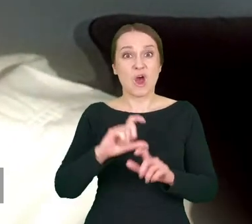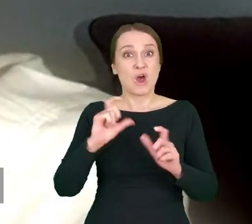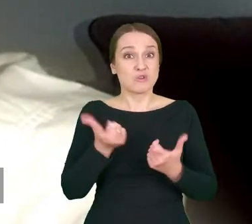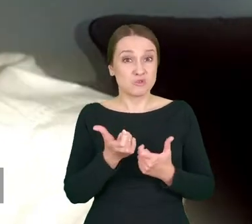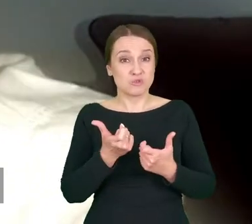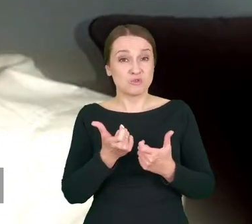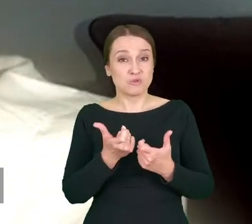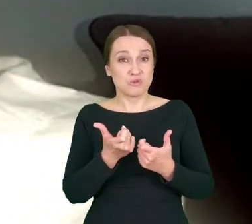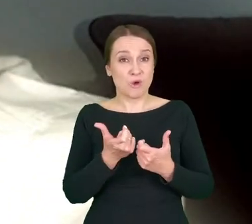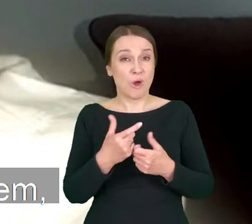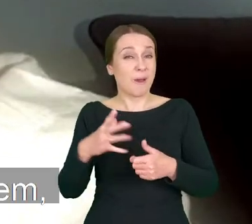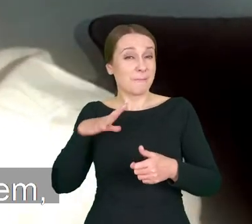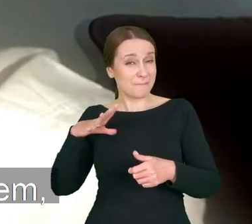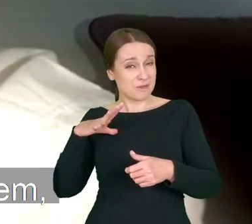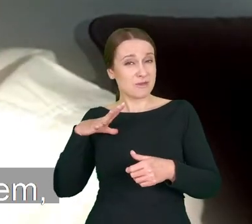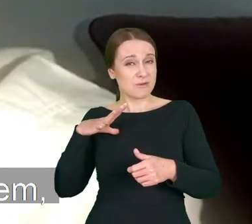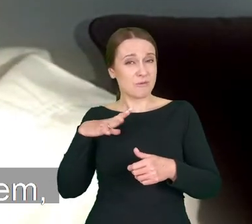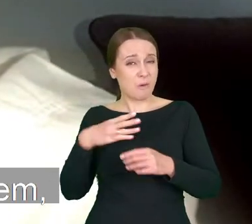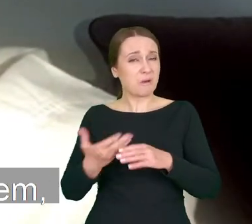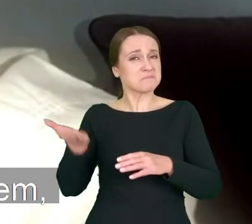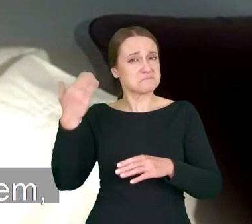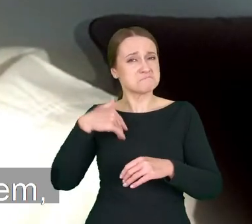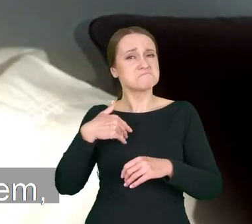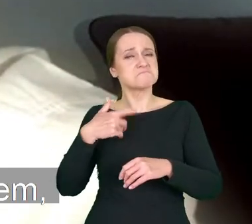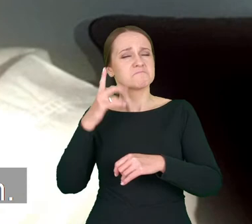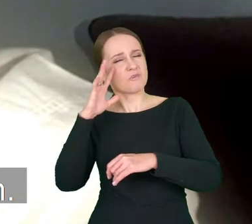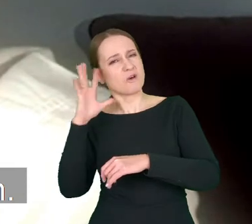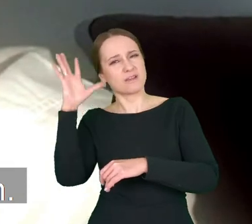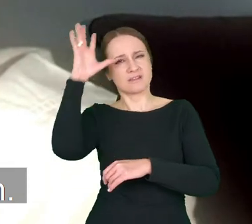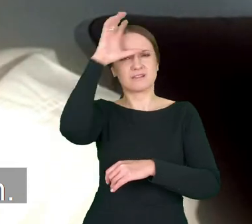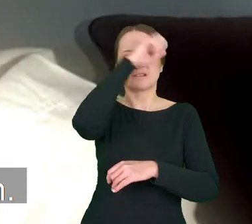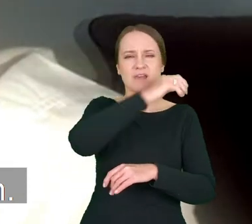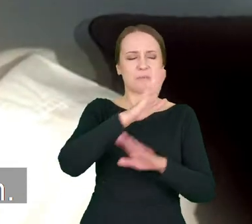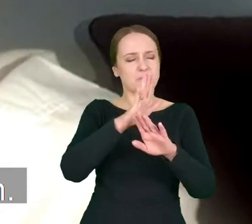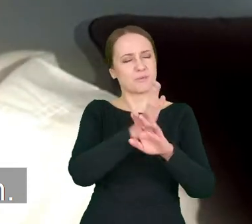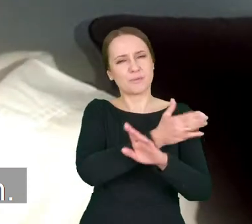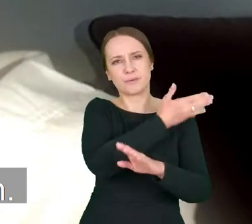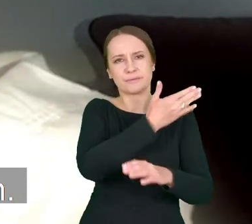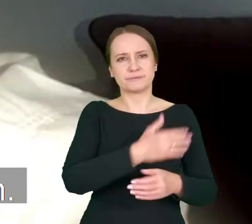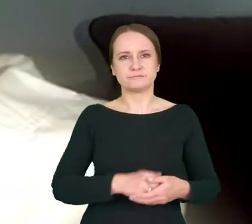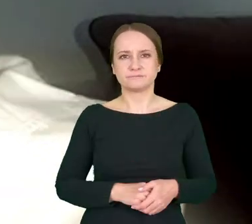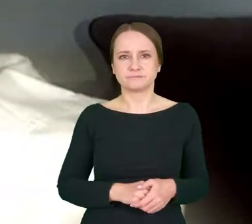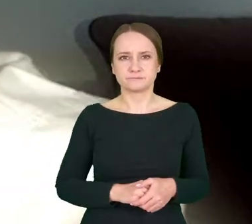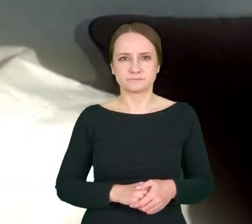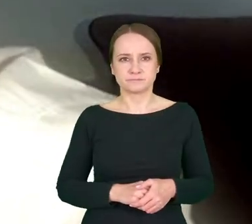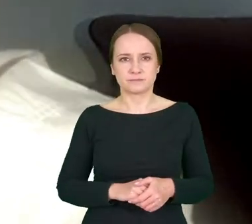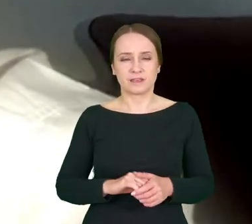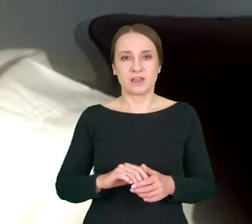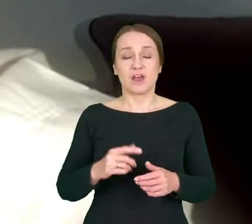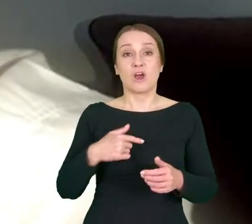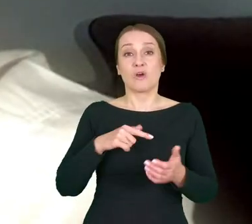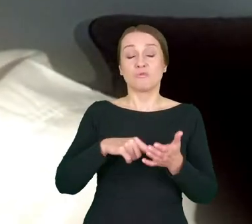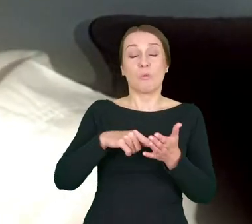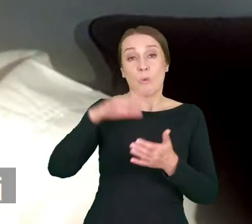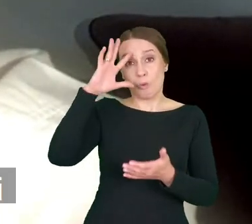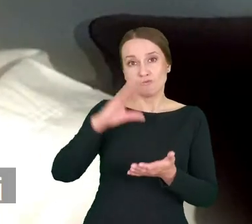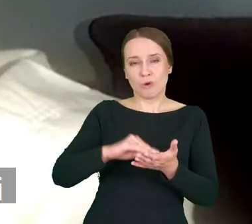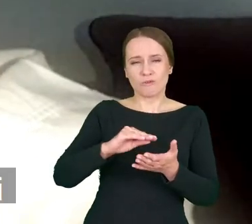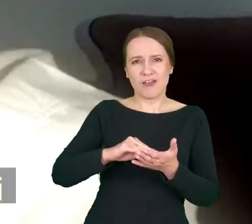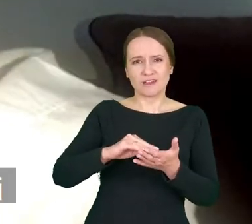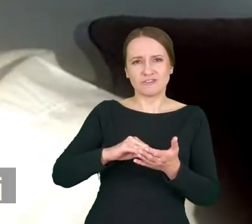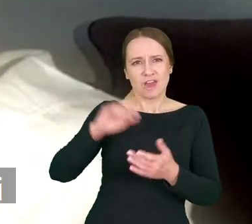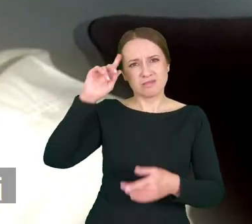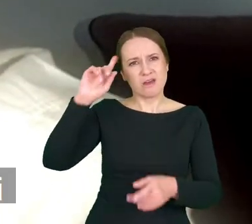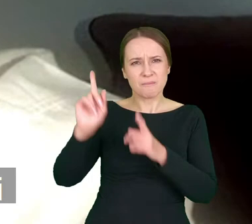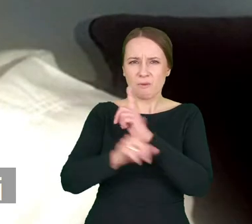piekło. Niech to, za czym goniłem, będzie zapomnieniem. To jabłko niech